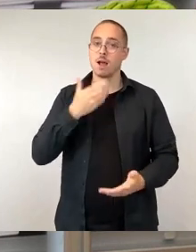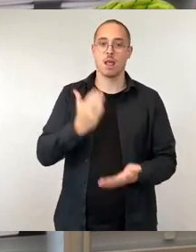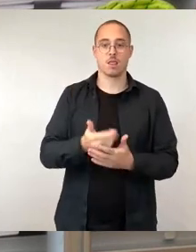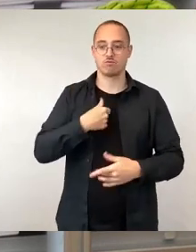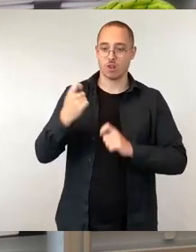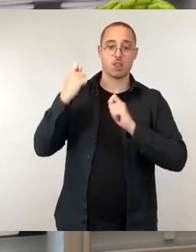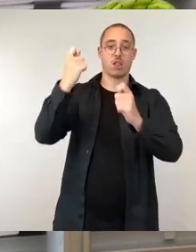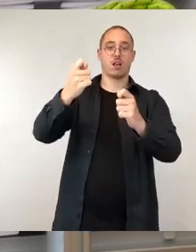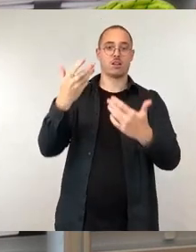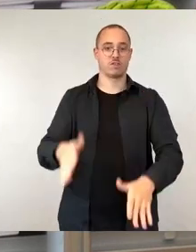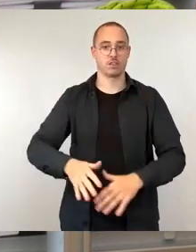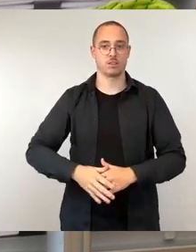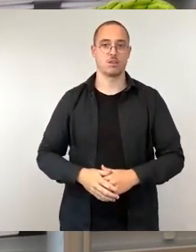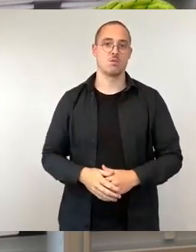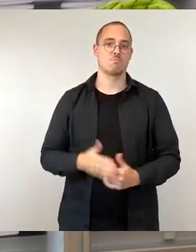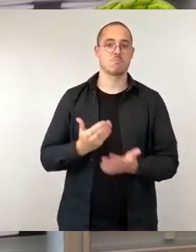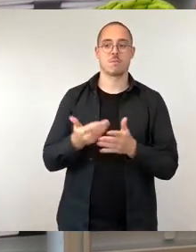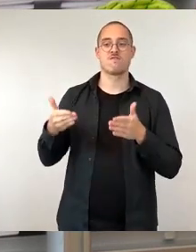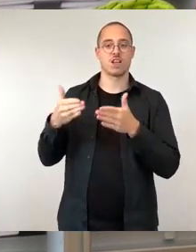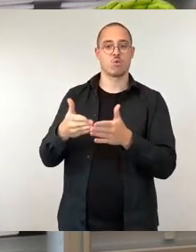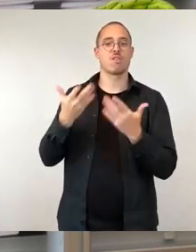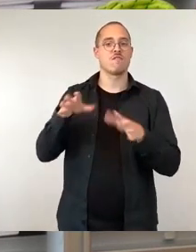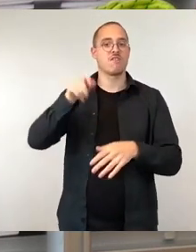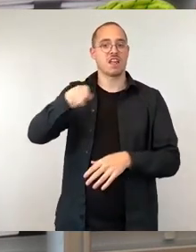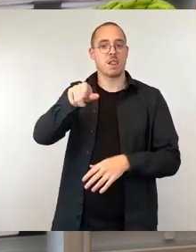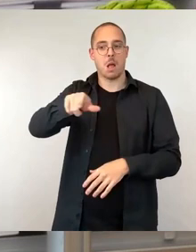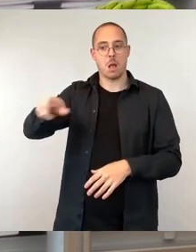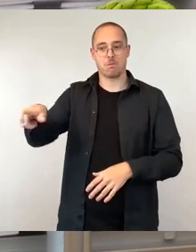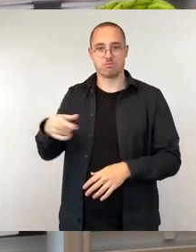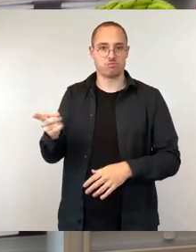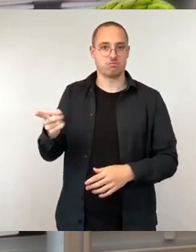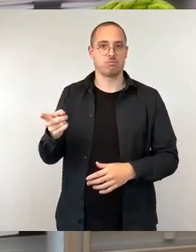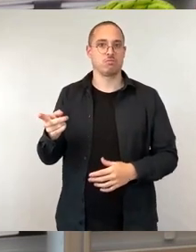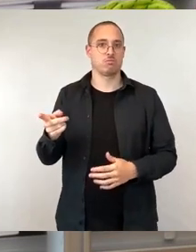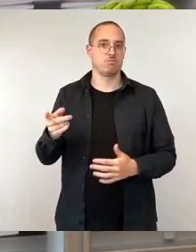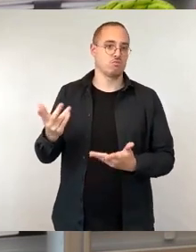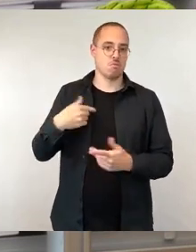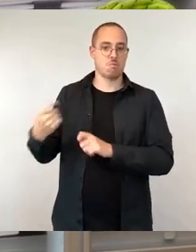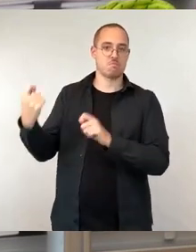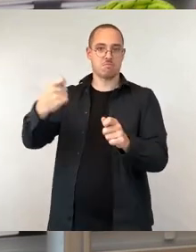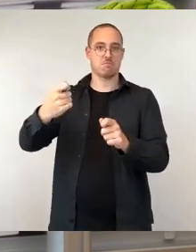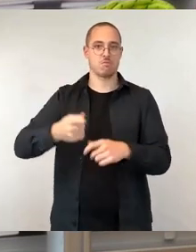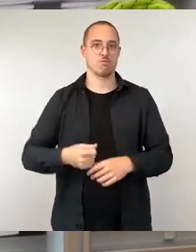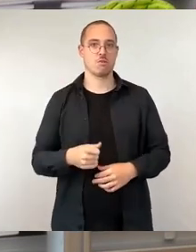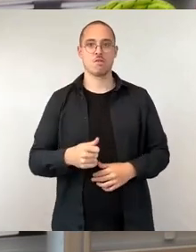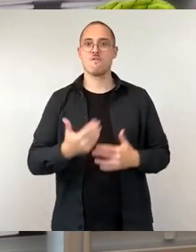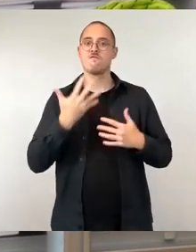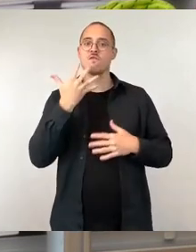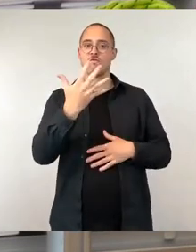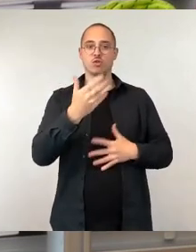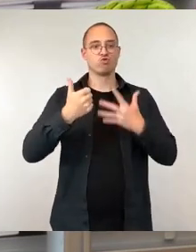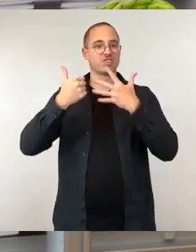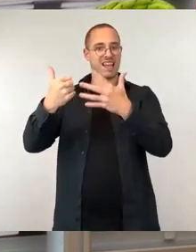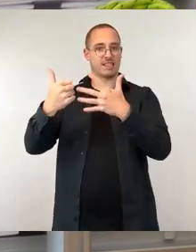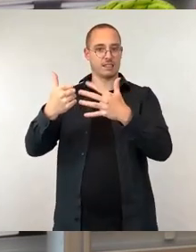Fraktionsmitglied der Fraktion Freie Wähler, Freie Bürger, und der wird mit 5-6 abgelehnt, dann kämpfe ich